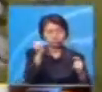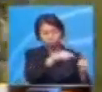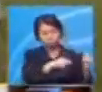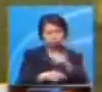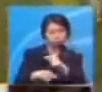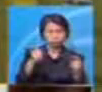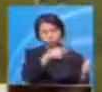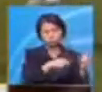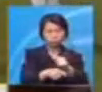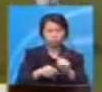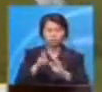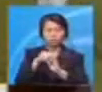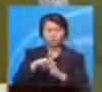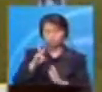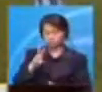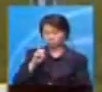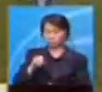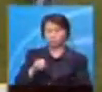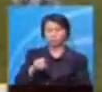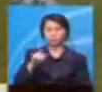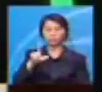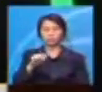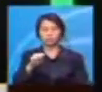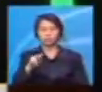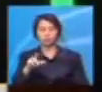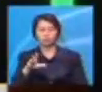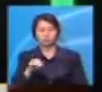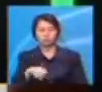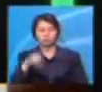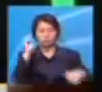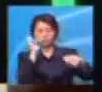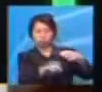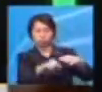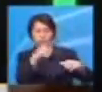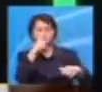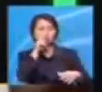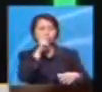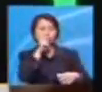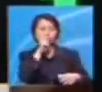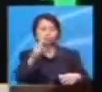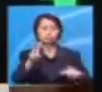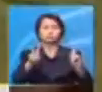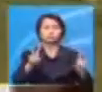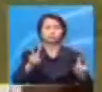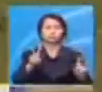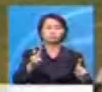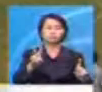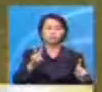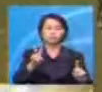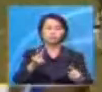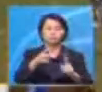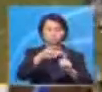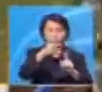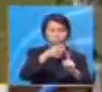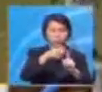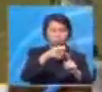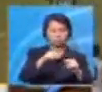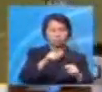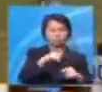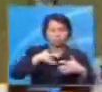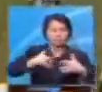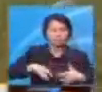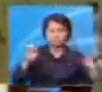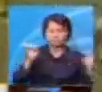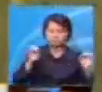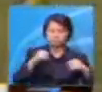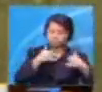serangan pada minit ke-60 liridon krasniki sekali lagi meledakkan gol untuk Kedah di depan 2-1 Pulau Pinang yang tidak patah